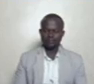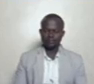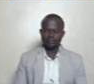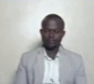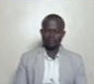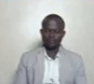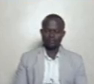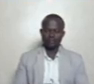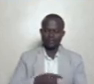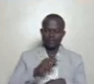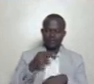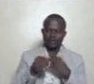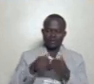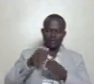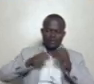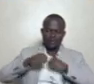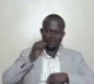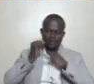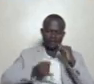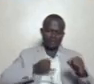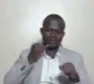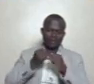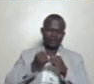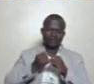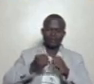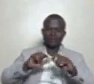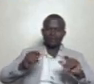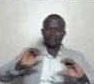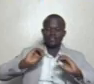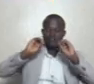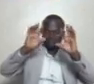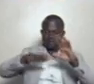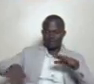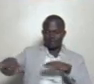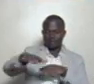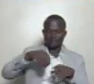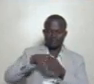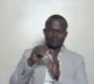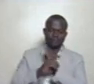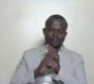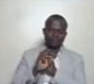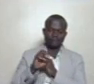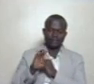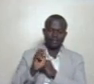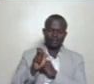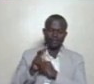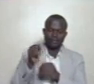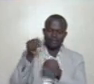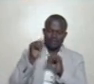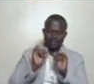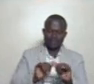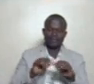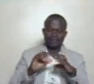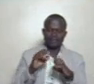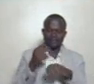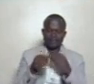Umunsi wa kabiri w'irushanwa mpuzamahanga rya beach volley riri gukinirwa mu karere ka Rubavu risize amakipe